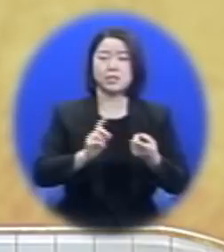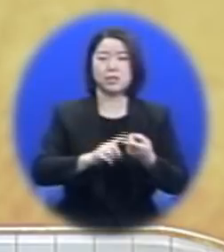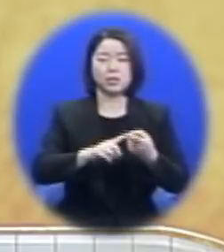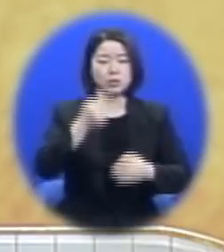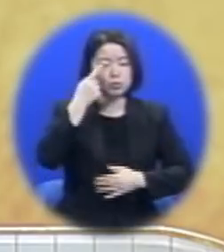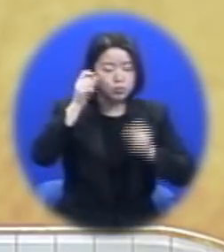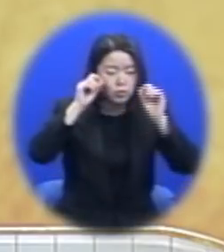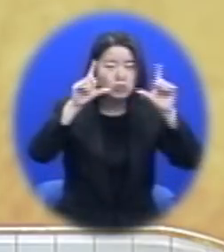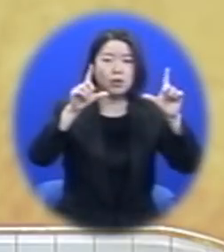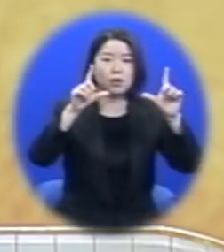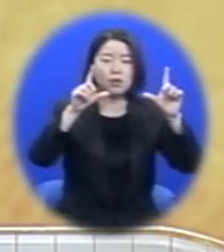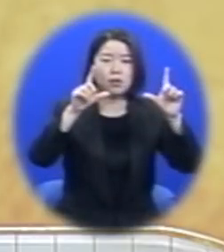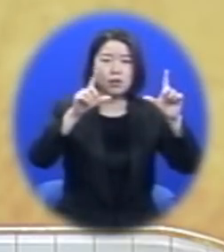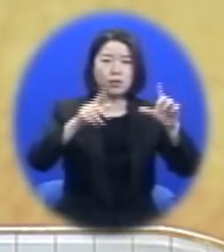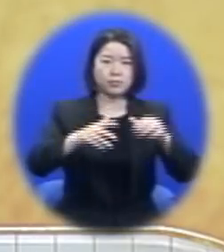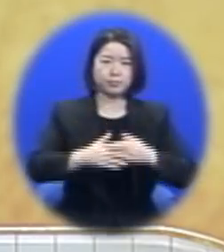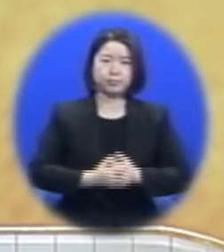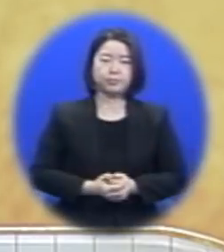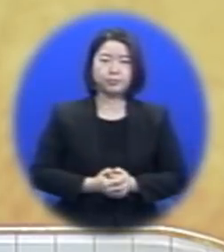눈이 뜨였지요.